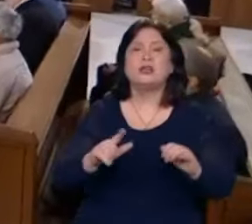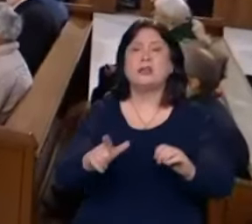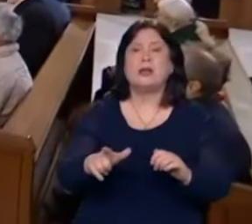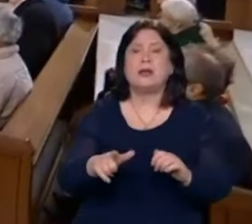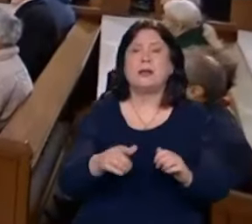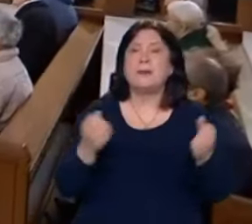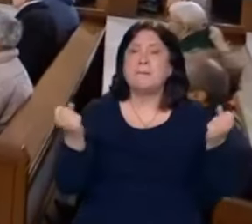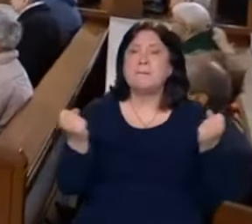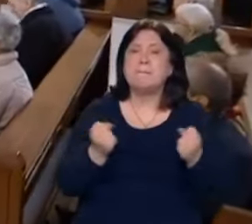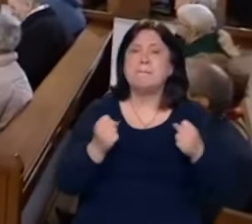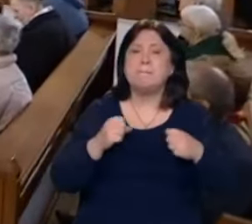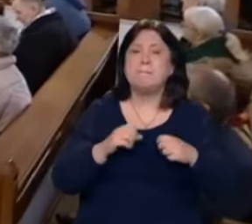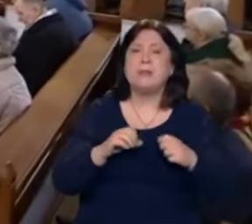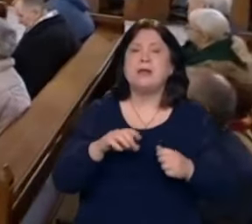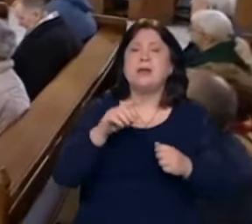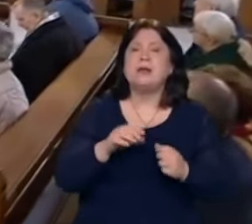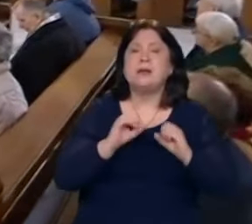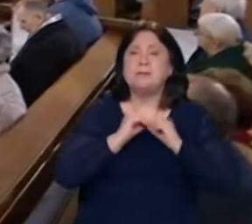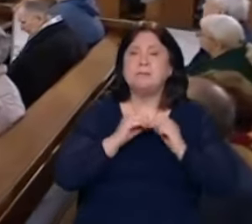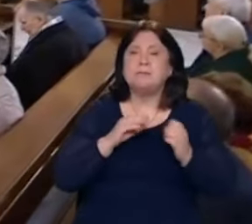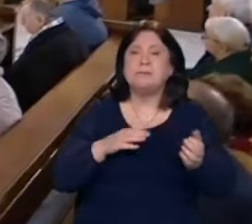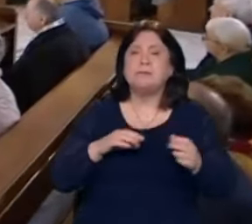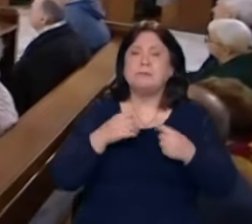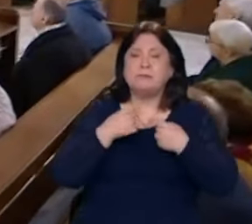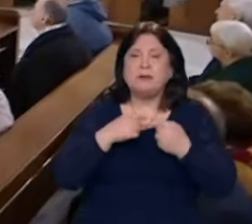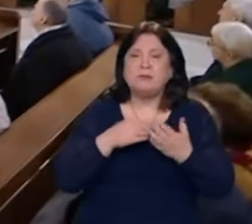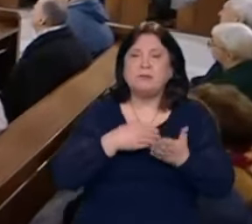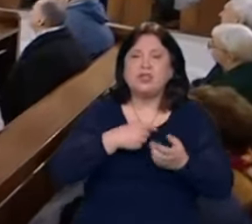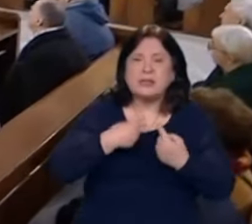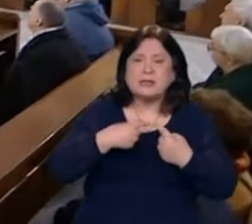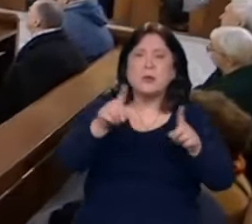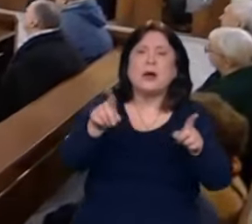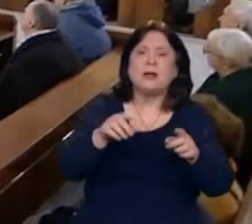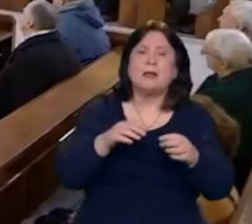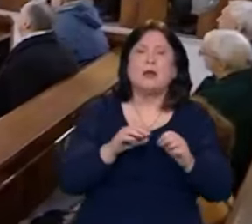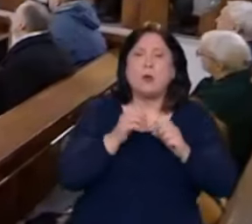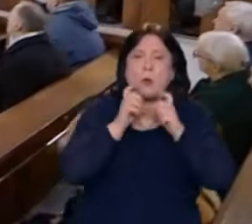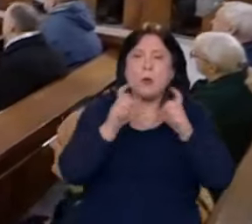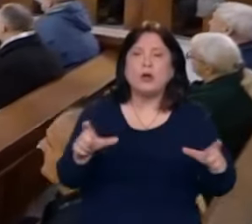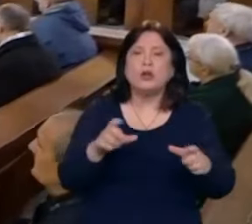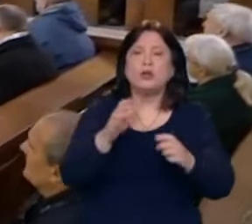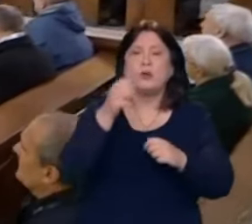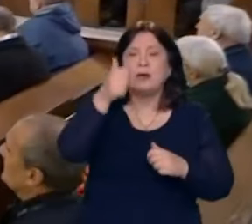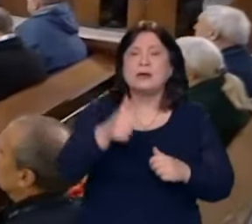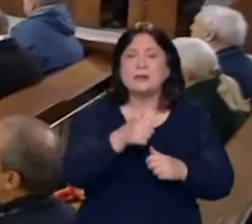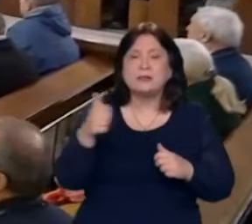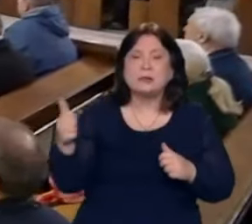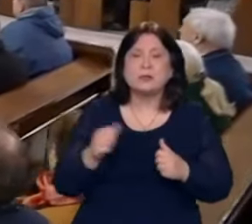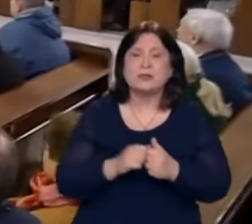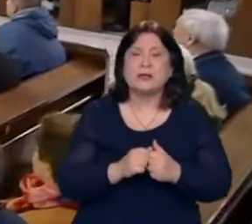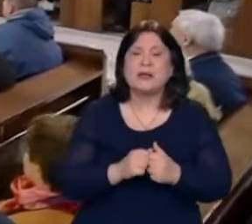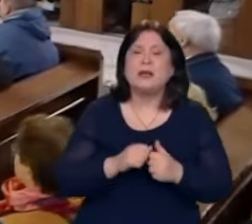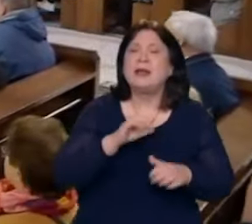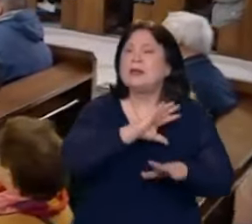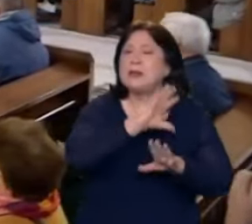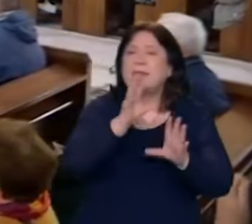męstwem jasnym przesłaniem o Chrystusie na wszystkie